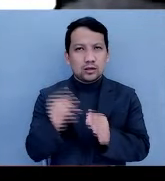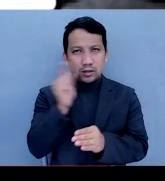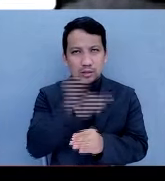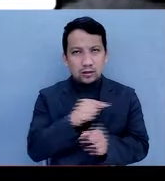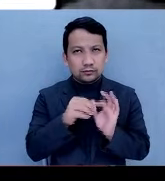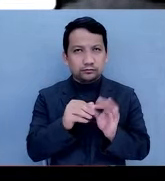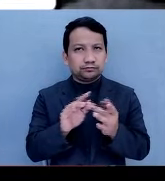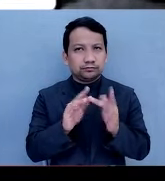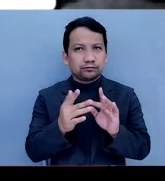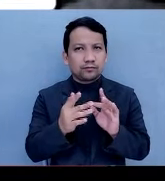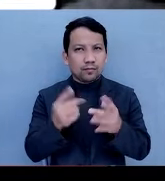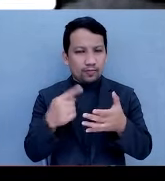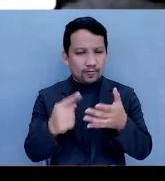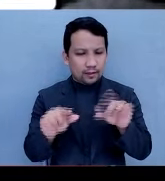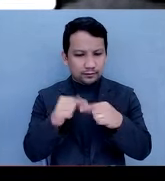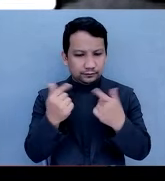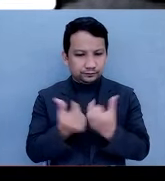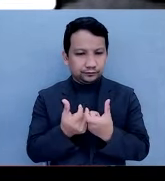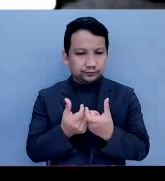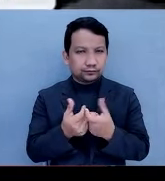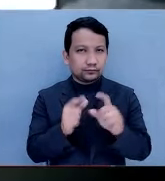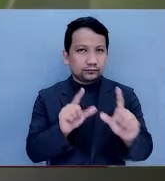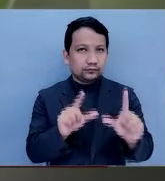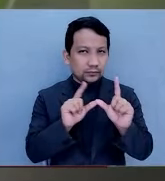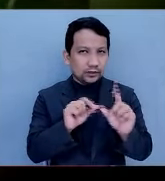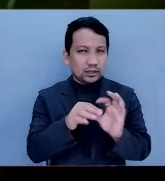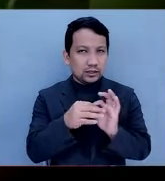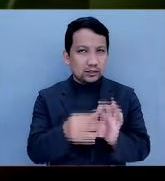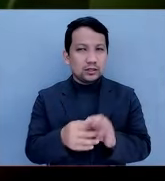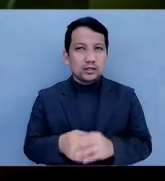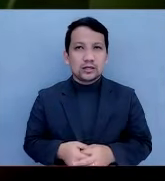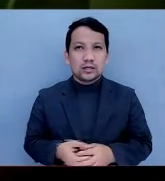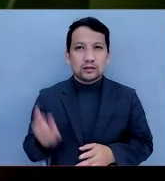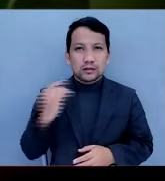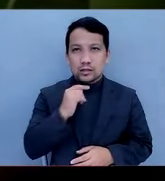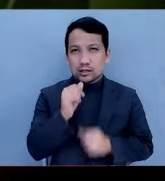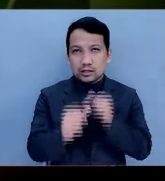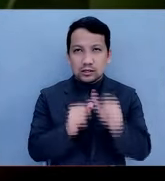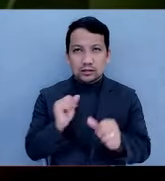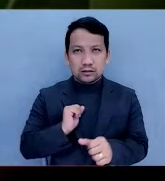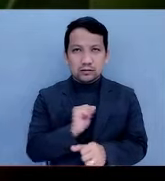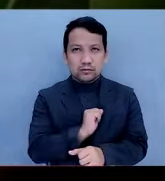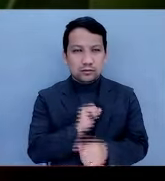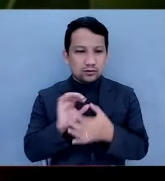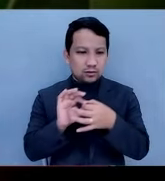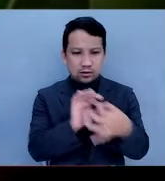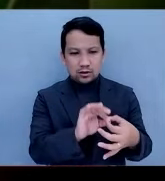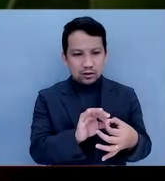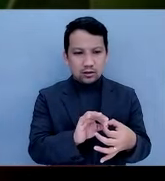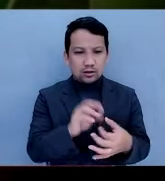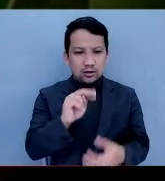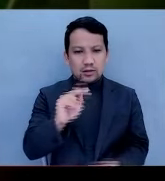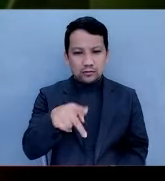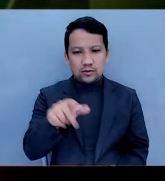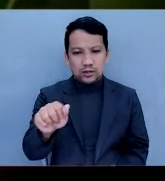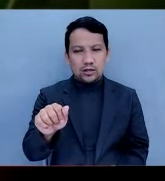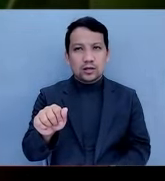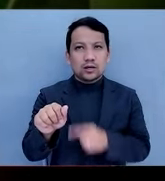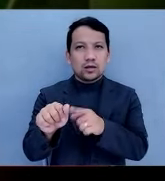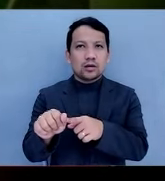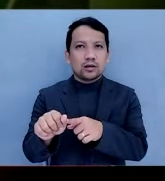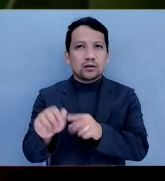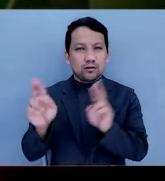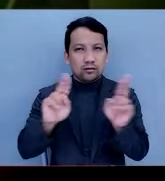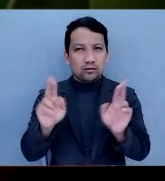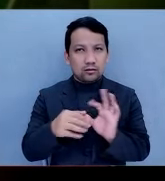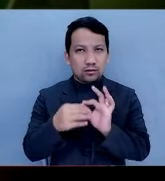ng ilang fact-checking groups ang akusasyon na ito. Dati na rin tinanggi ng senadora na konektado siya sa NPA. Handa rin